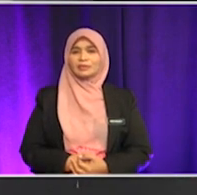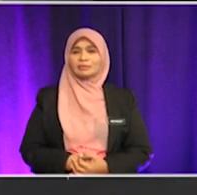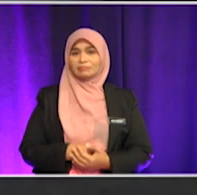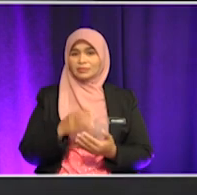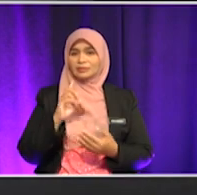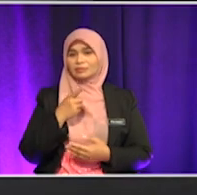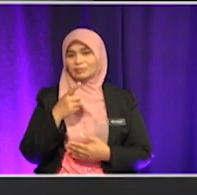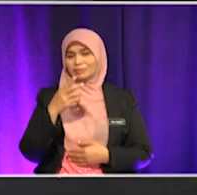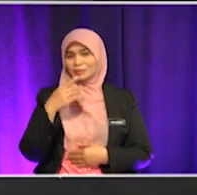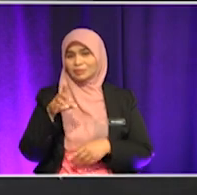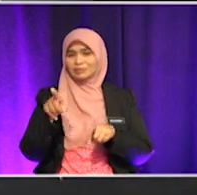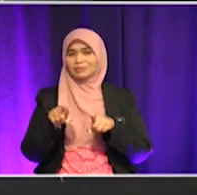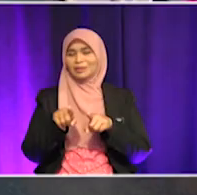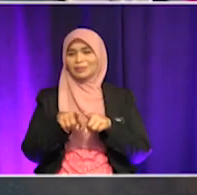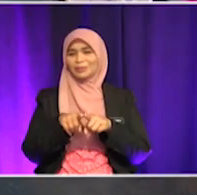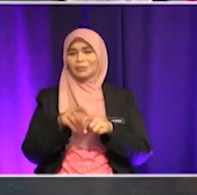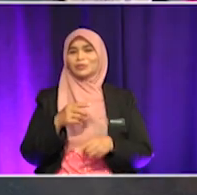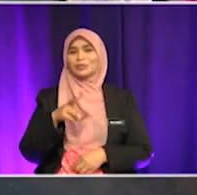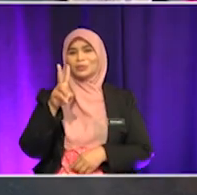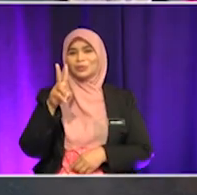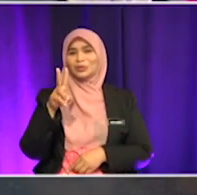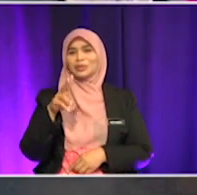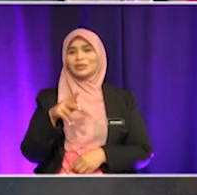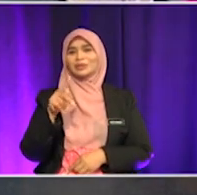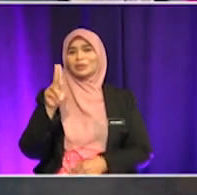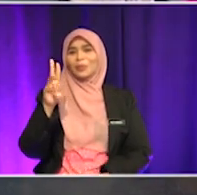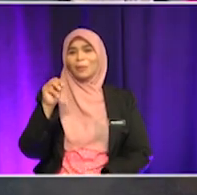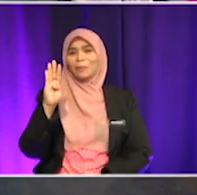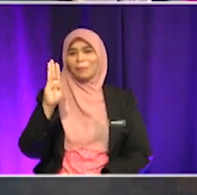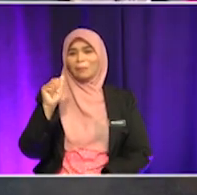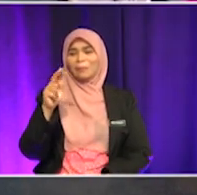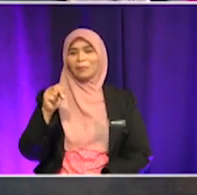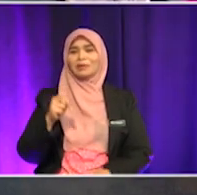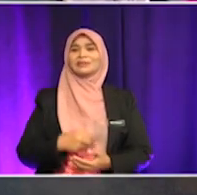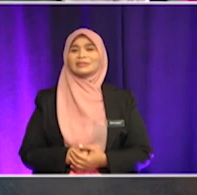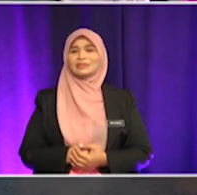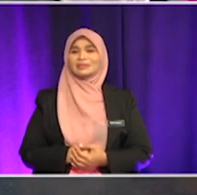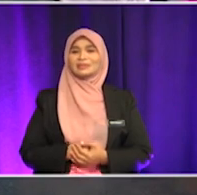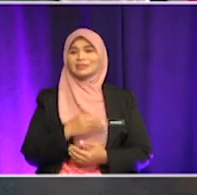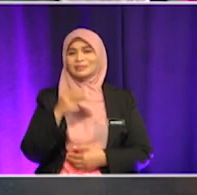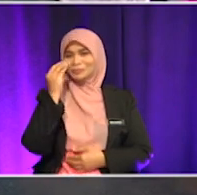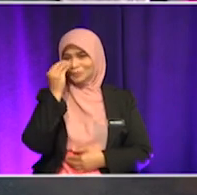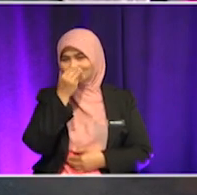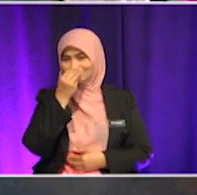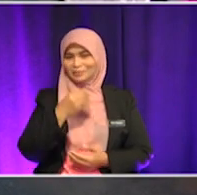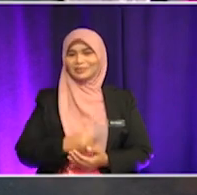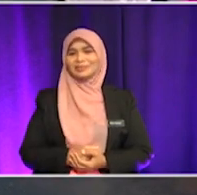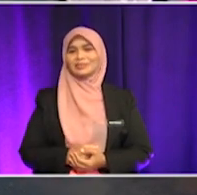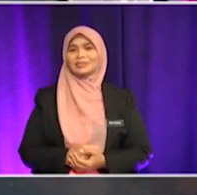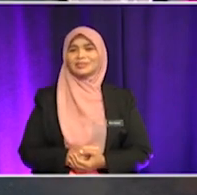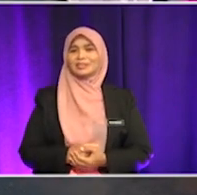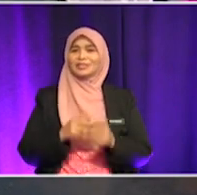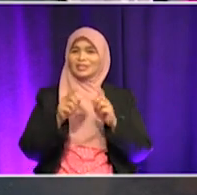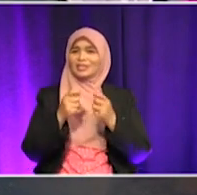dengan dua ekor kumbang dan dua kuntum bunga yang ceria hari ini untuk mata pelajaran matematik. Tingkatan berapa, cikgu? Tingkatan